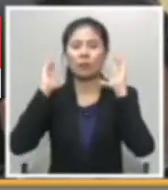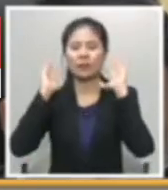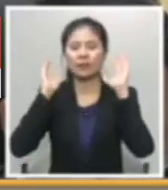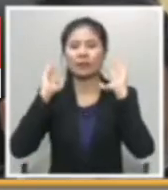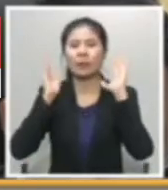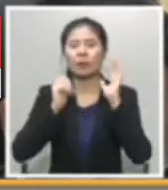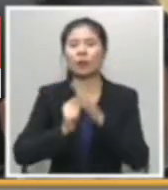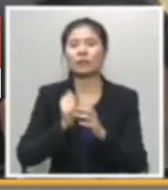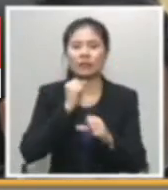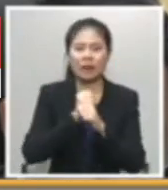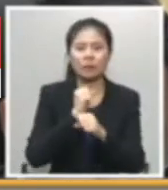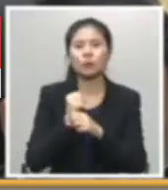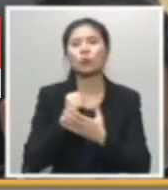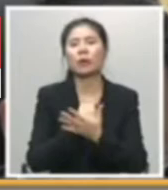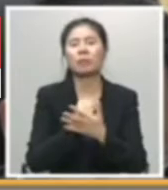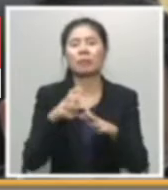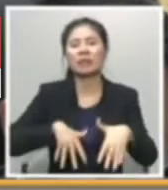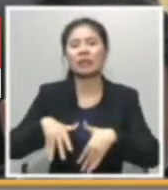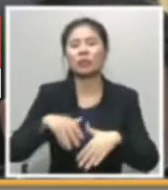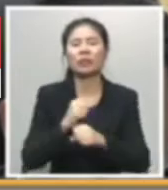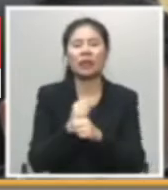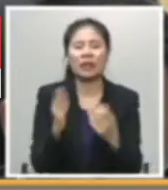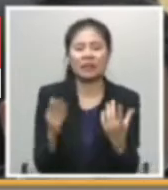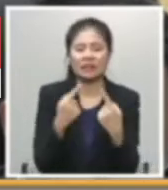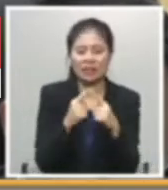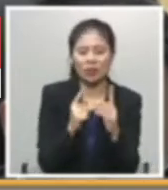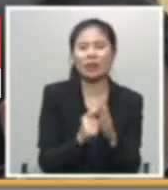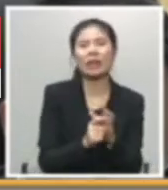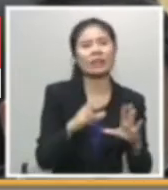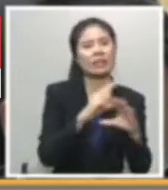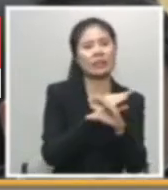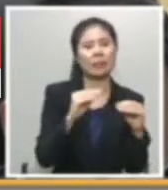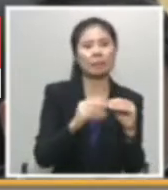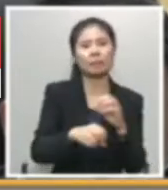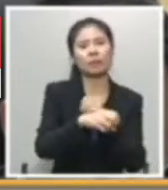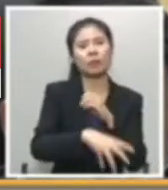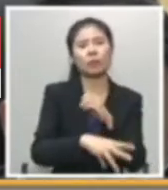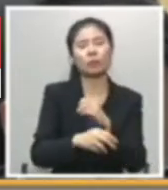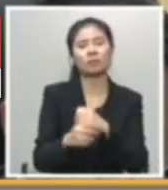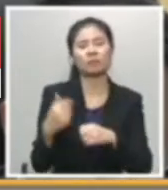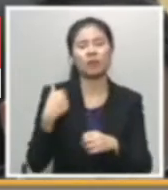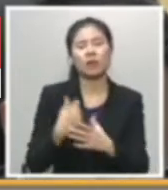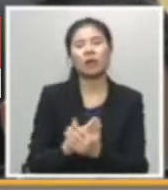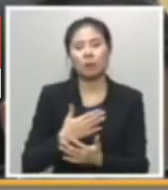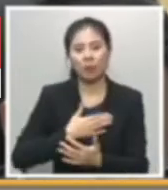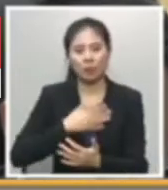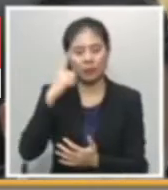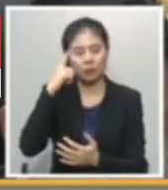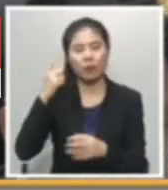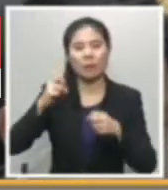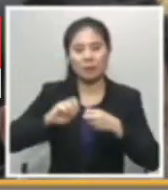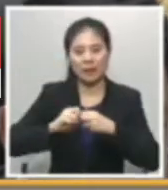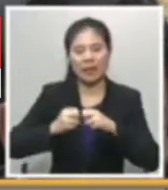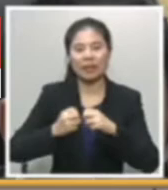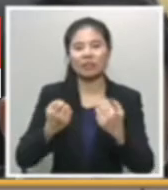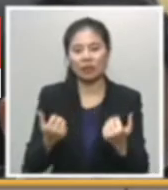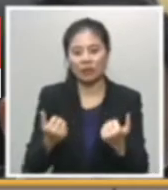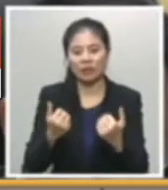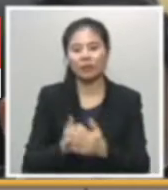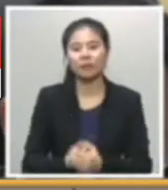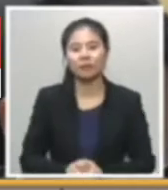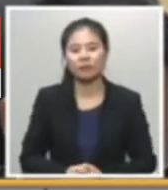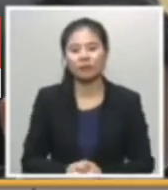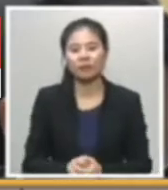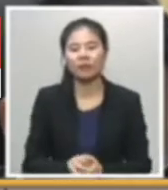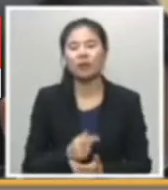ยแต่อย่างไรก็ตามผมเข้าใจว่าปัญหาเหล่านี้ก็คงจะติดตามท